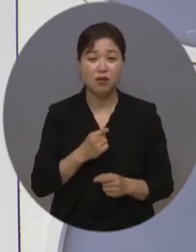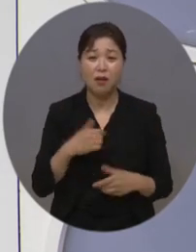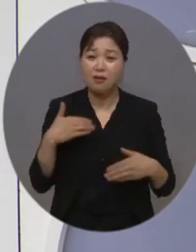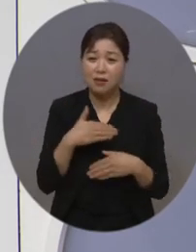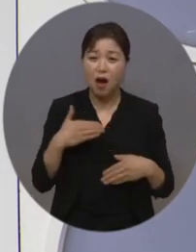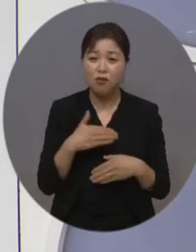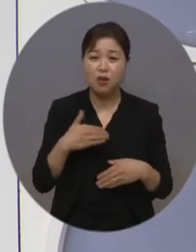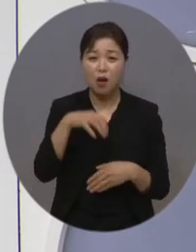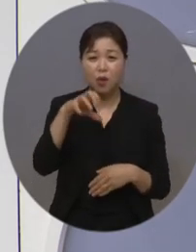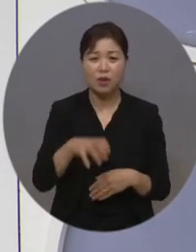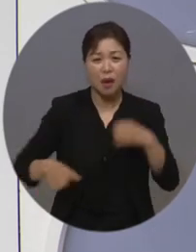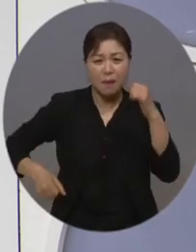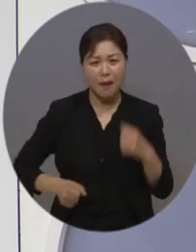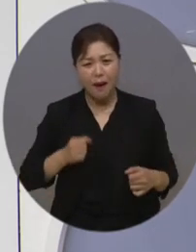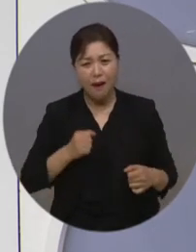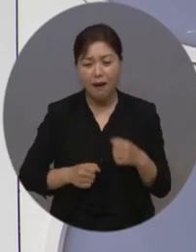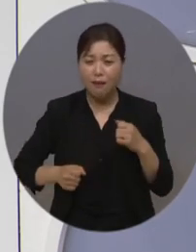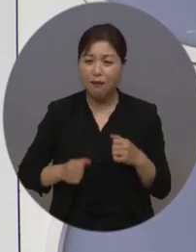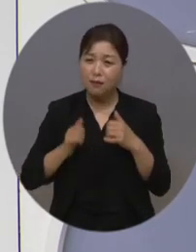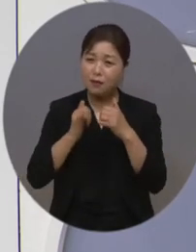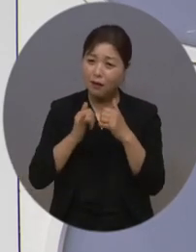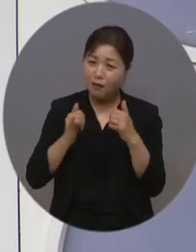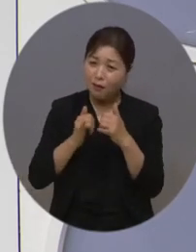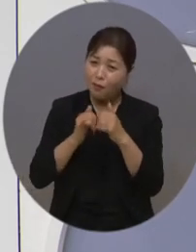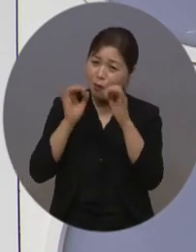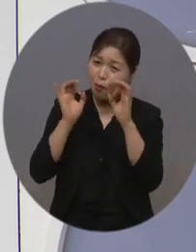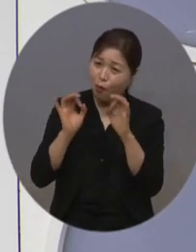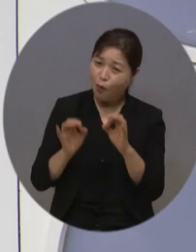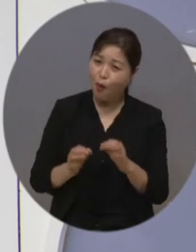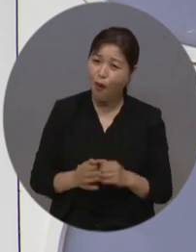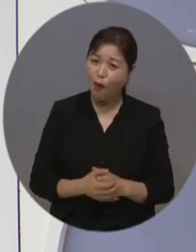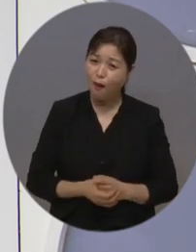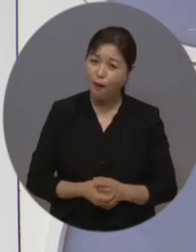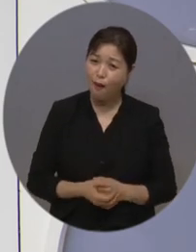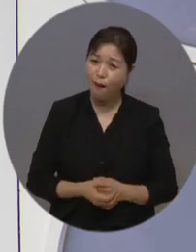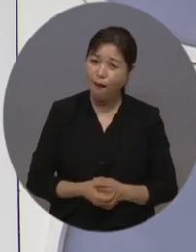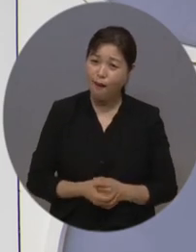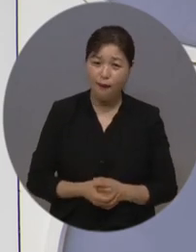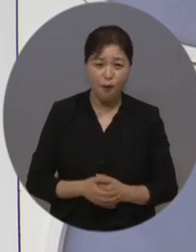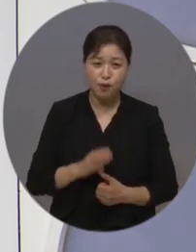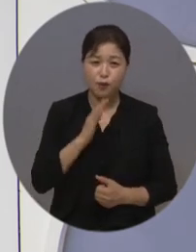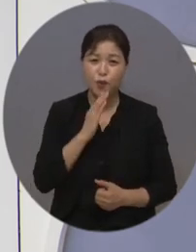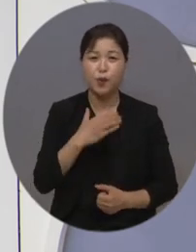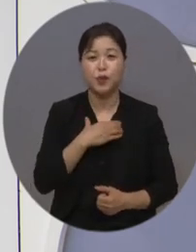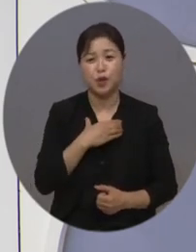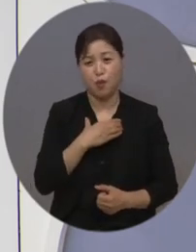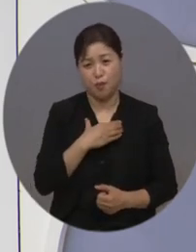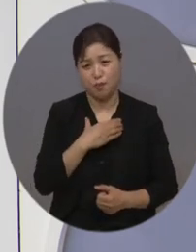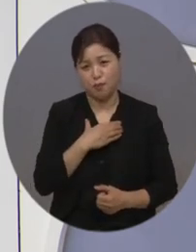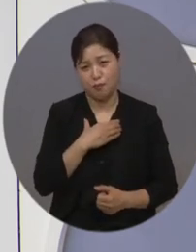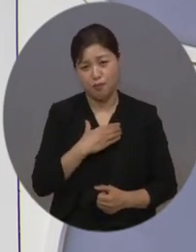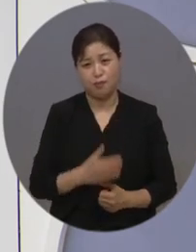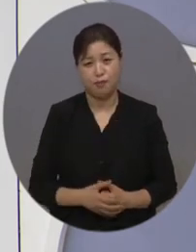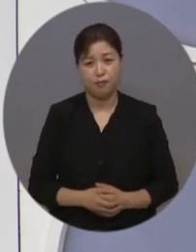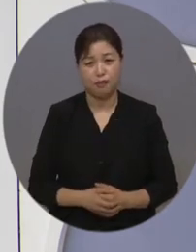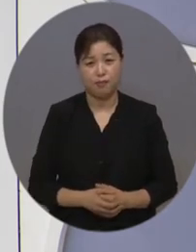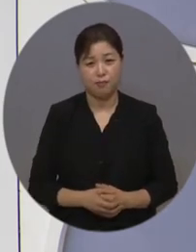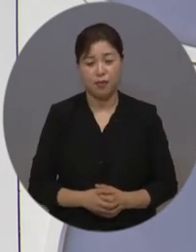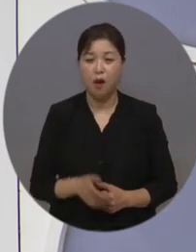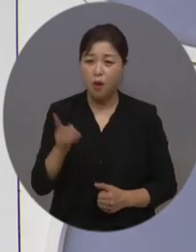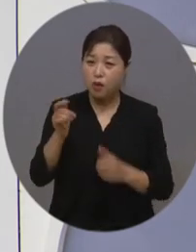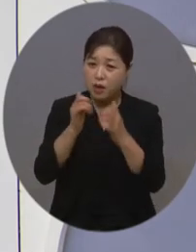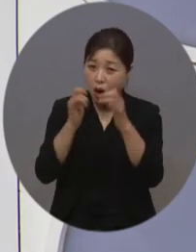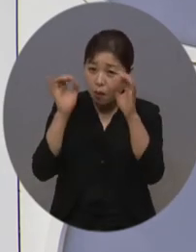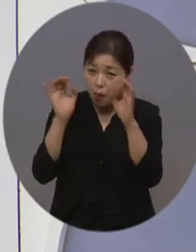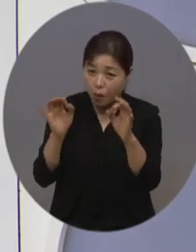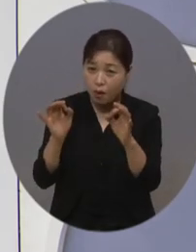마라톤을 하는 나는 그런 사람들은 정말 그거는 참 굉장히 위험한 사람입니다. 예. 그런 사람들은